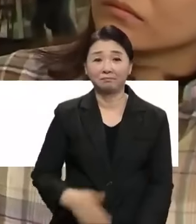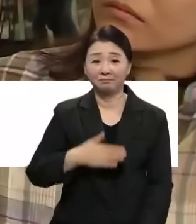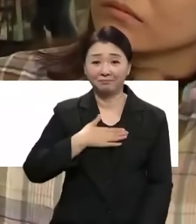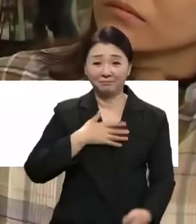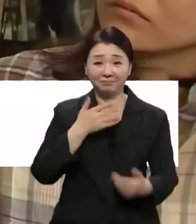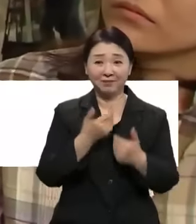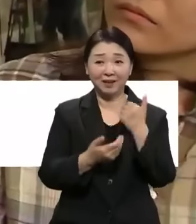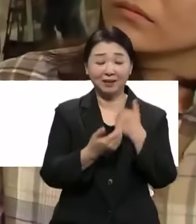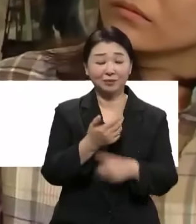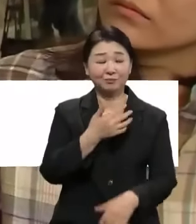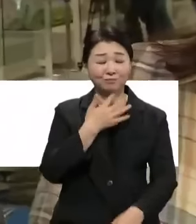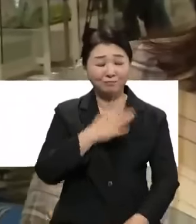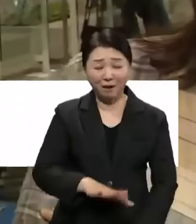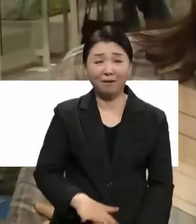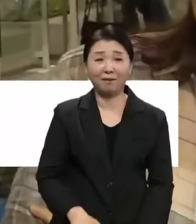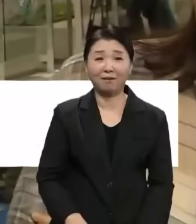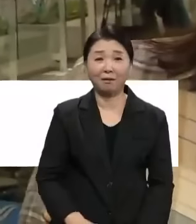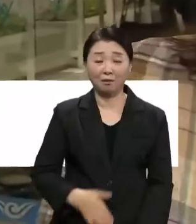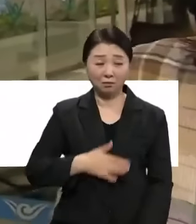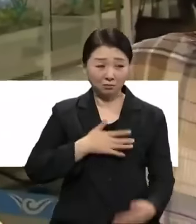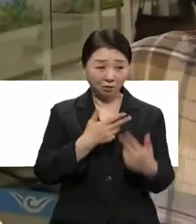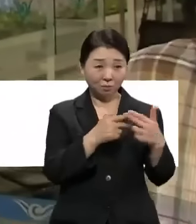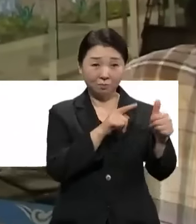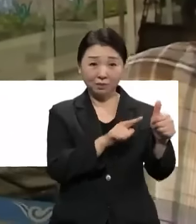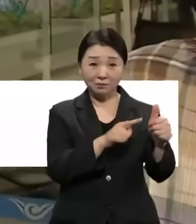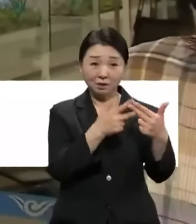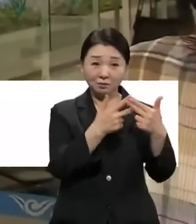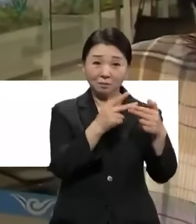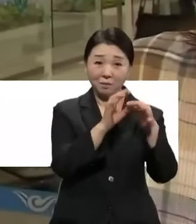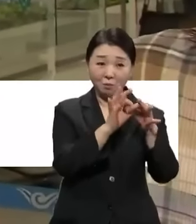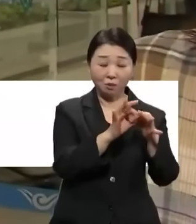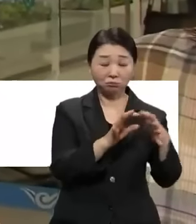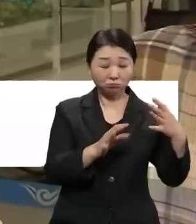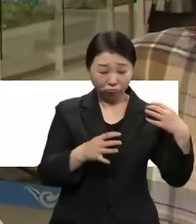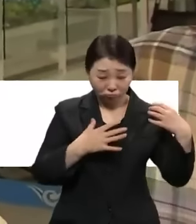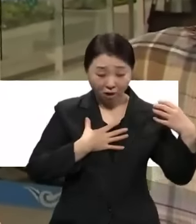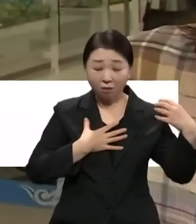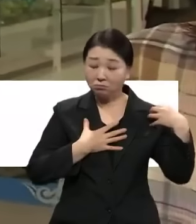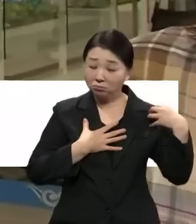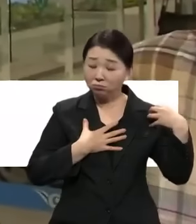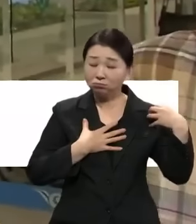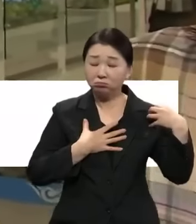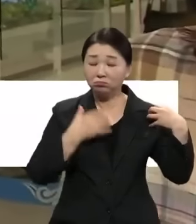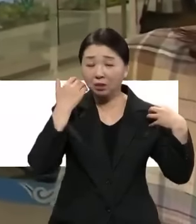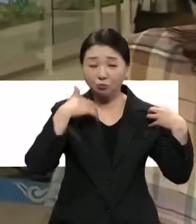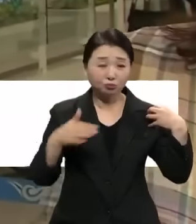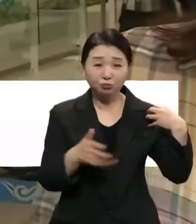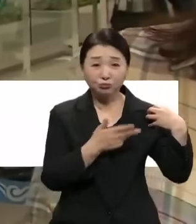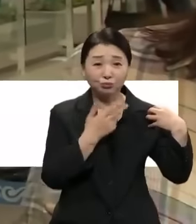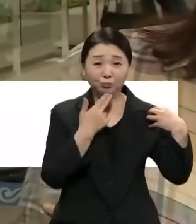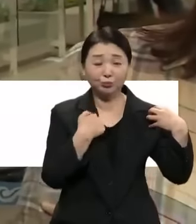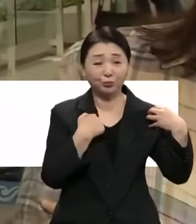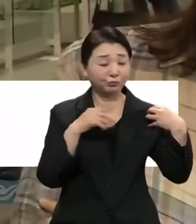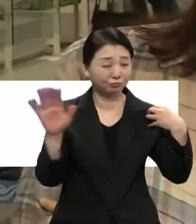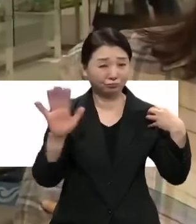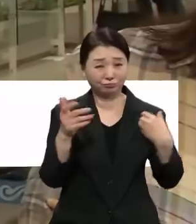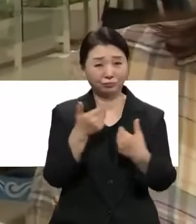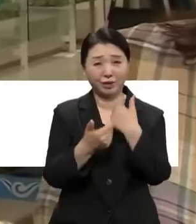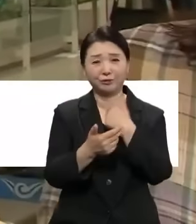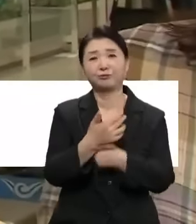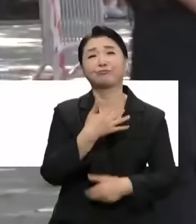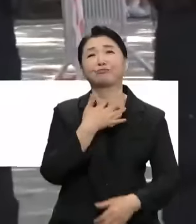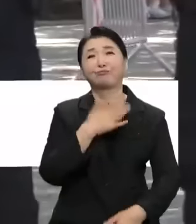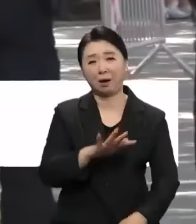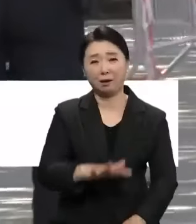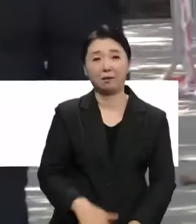갈등이 있은 적이 없어요. 제가 협회장인데 협회 측이면 저지 다른 사람이 있겠어요? 갈등이 있은 적